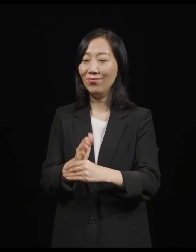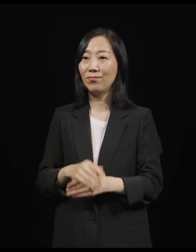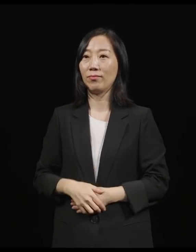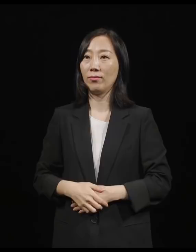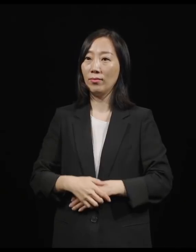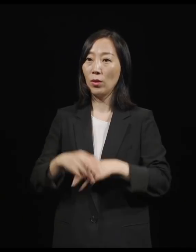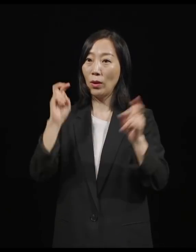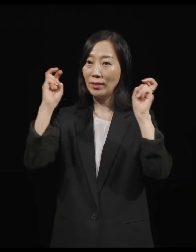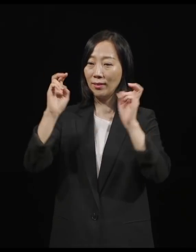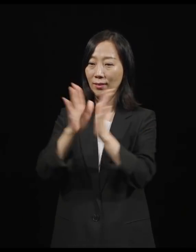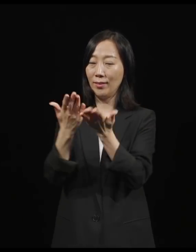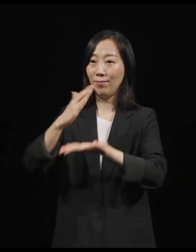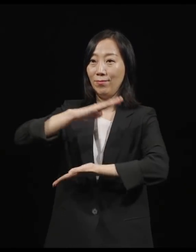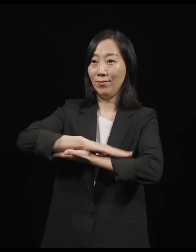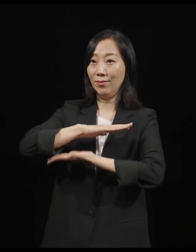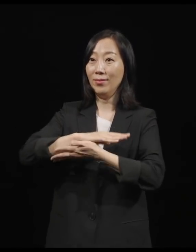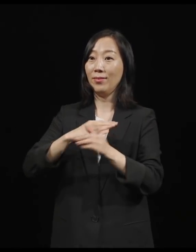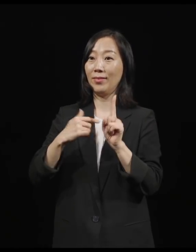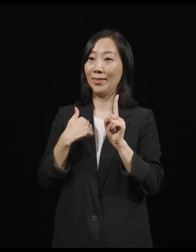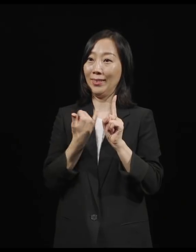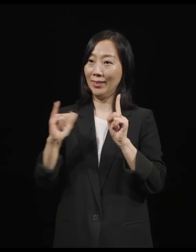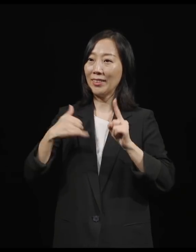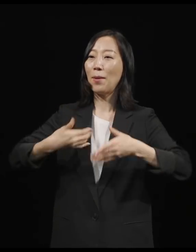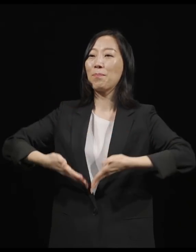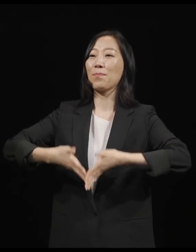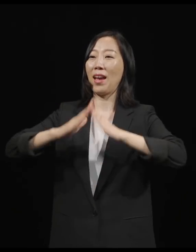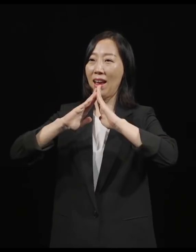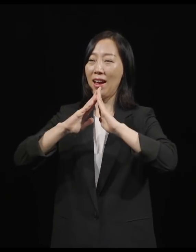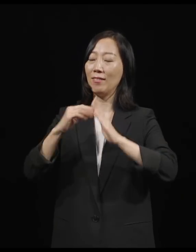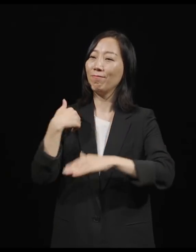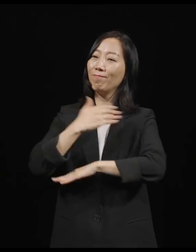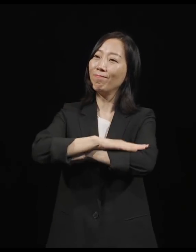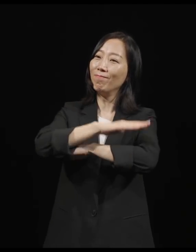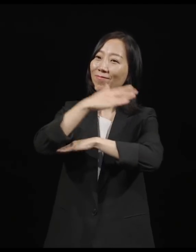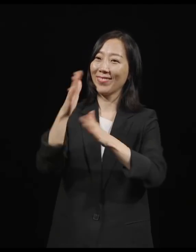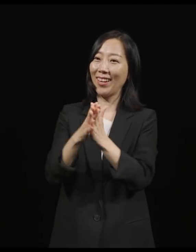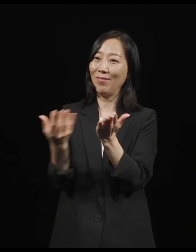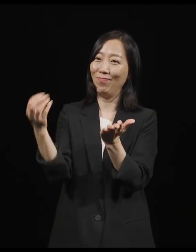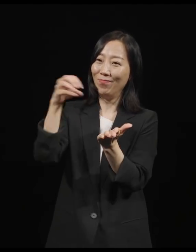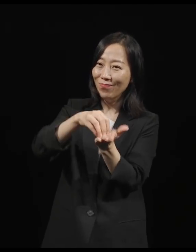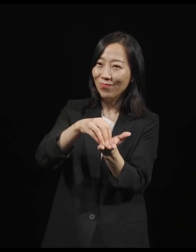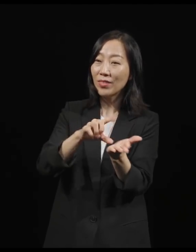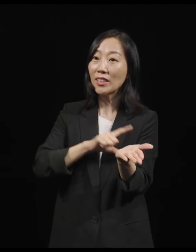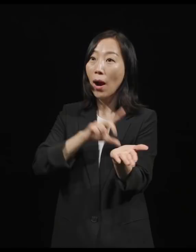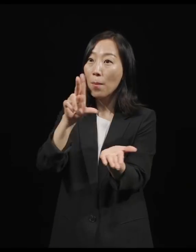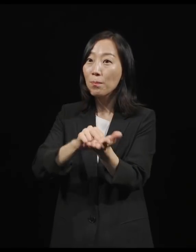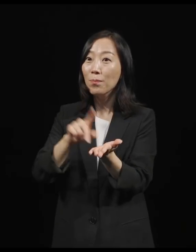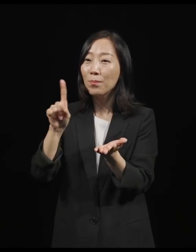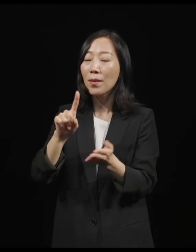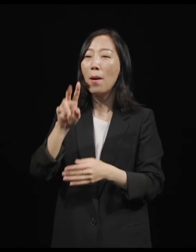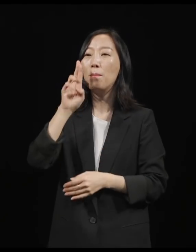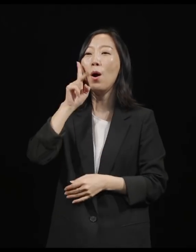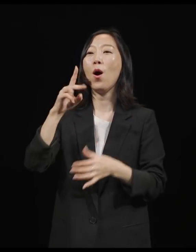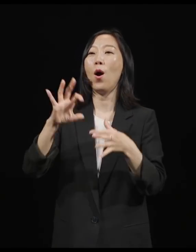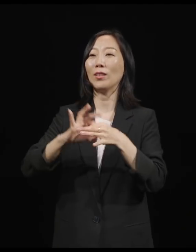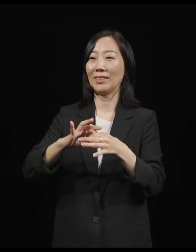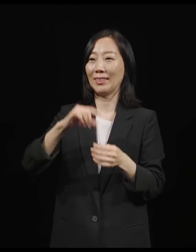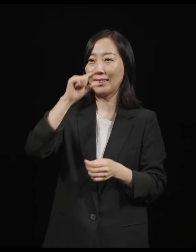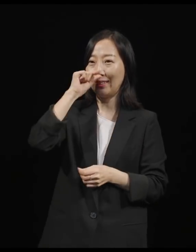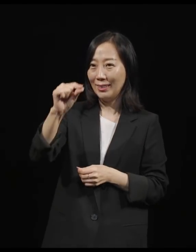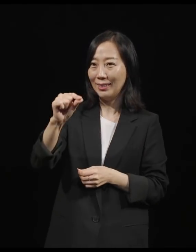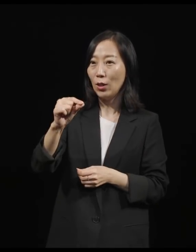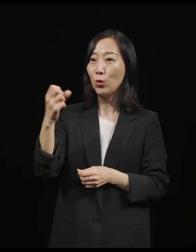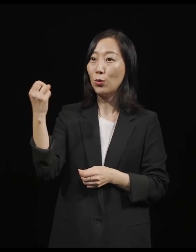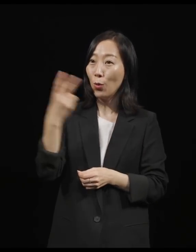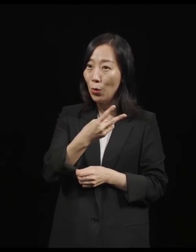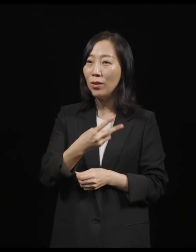출판사를 창업해서 제 이야기를 담은 책 제목 바울의 가시, 부제목 나는 조현병 환자다라는 책을